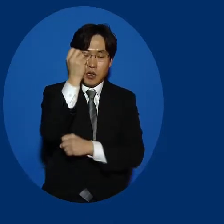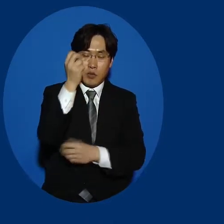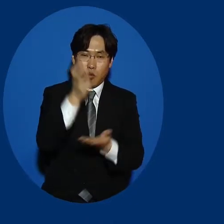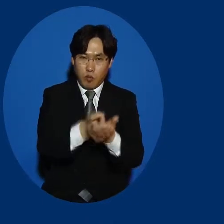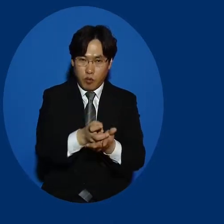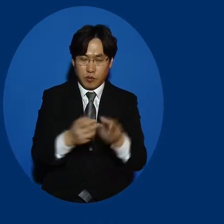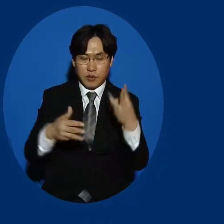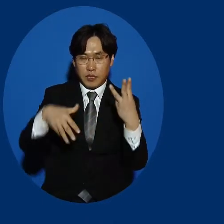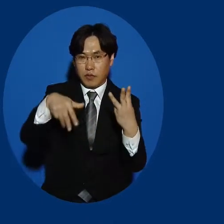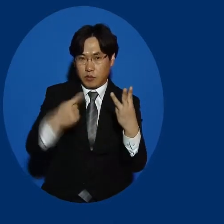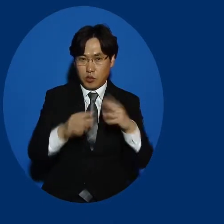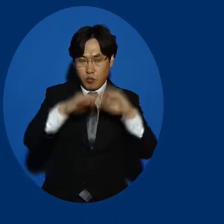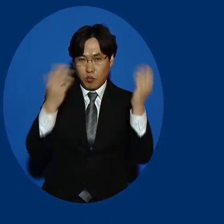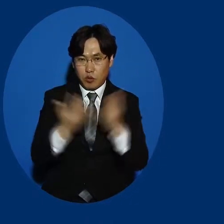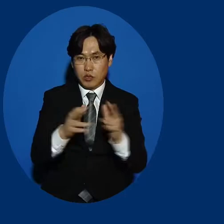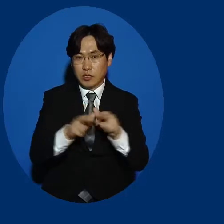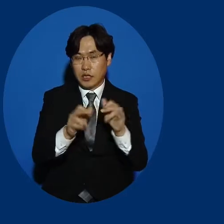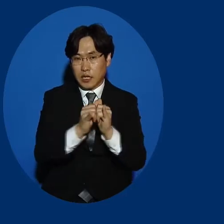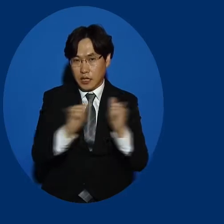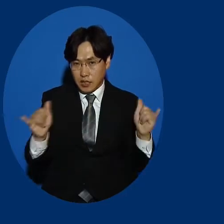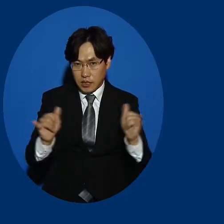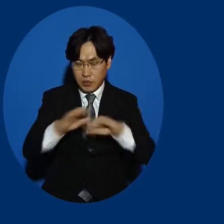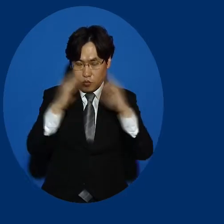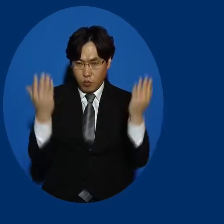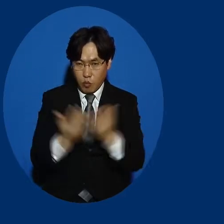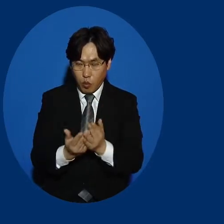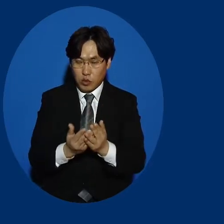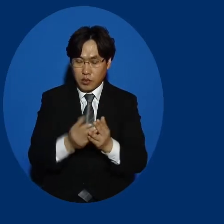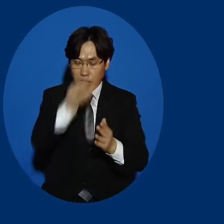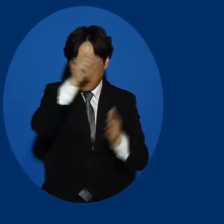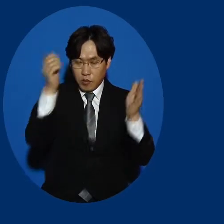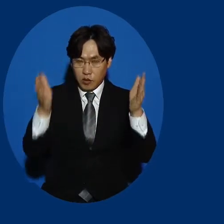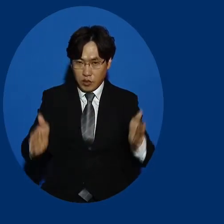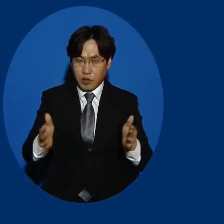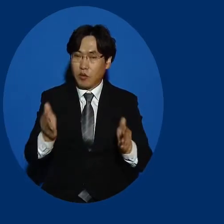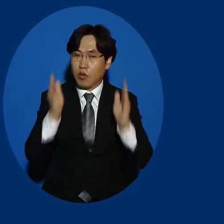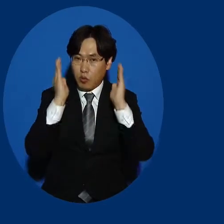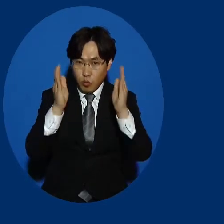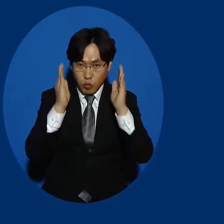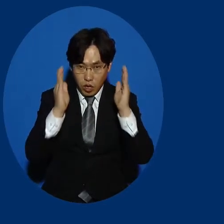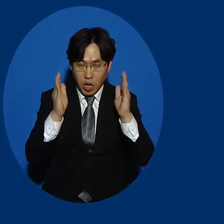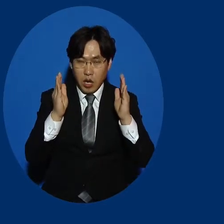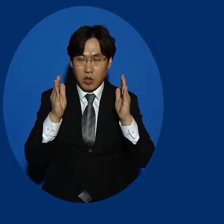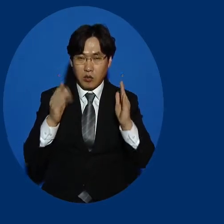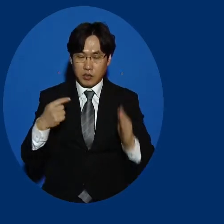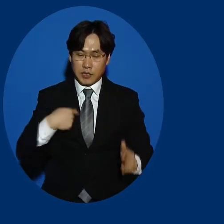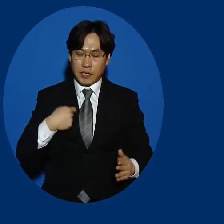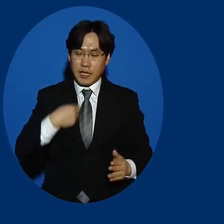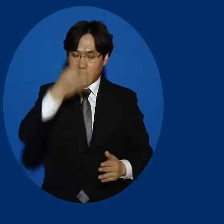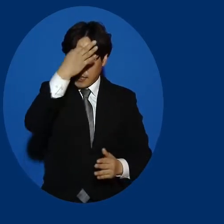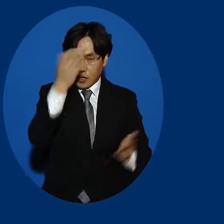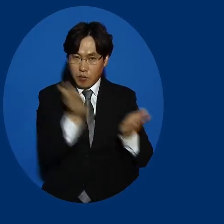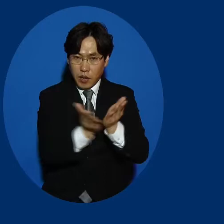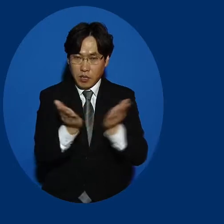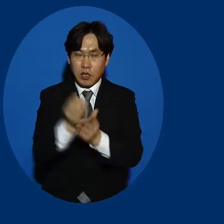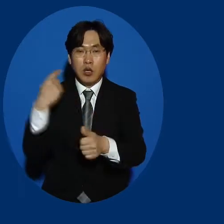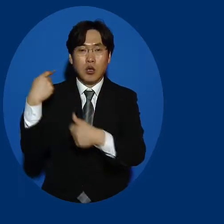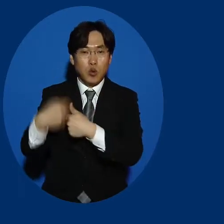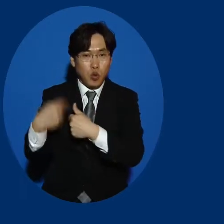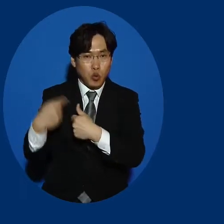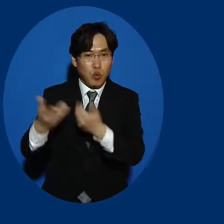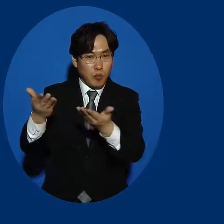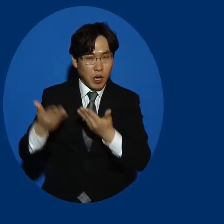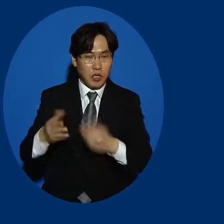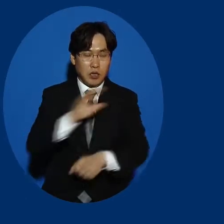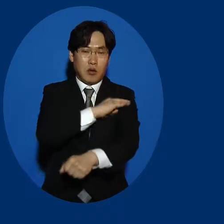제3조에 의하면 모든 장애인은 평생에 걸쳐 학습하고 능력과 적성에 따라 교육받을